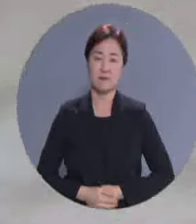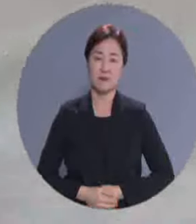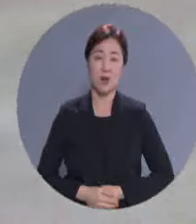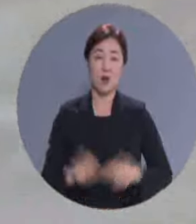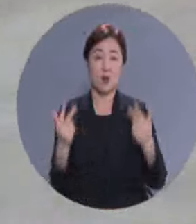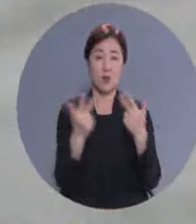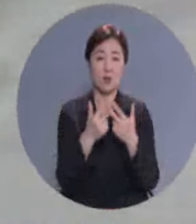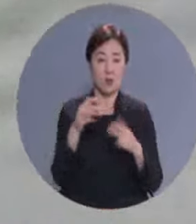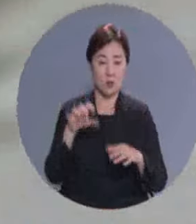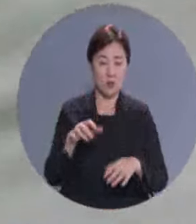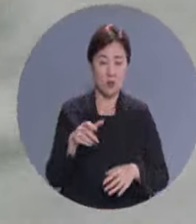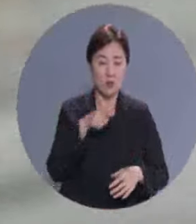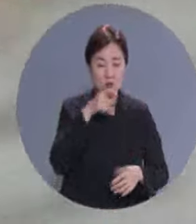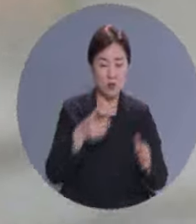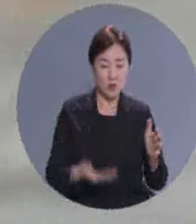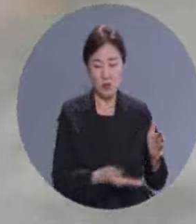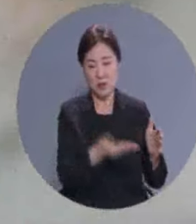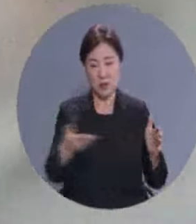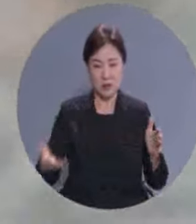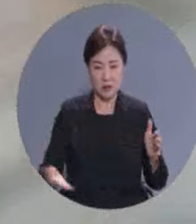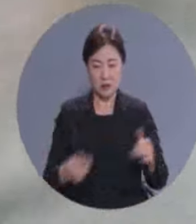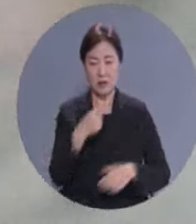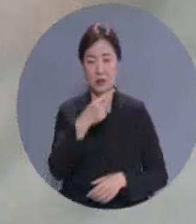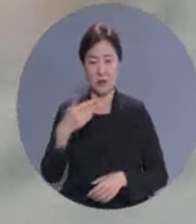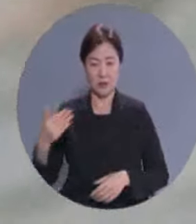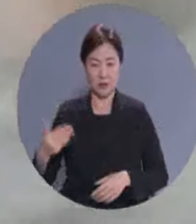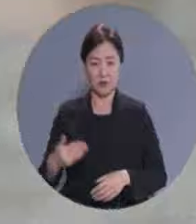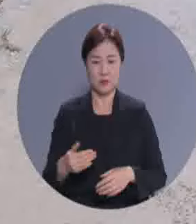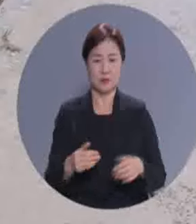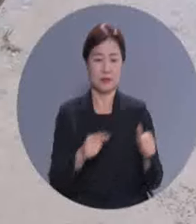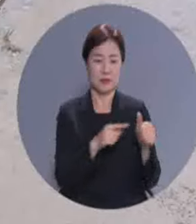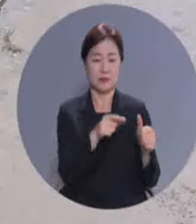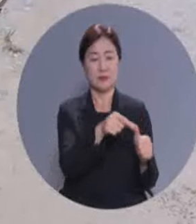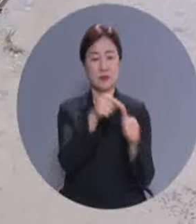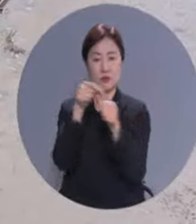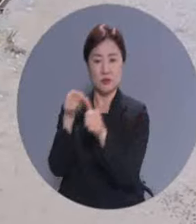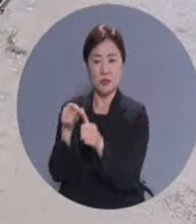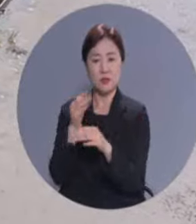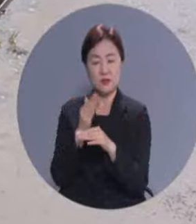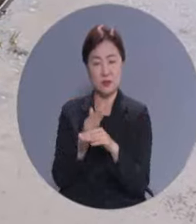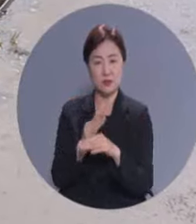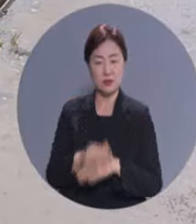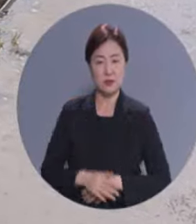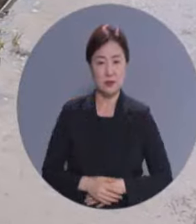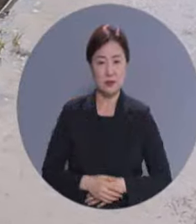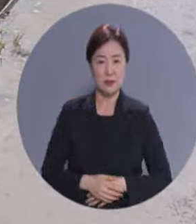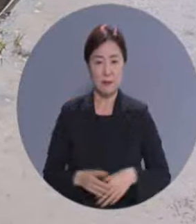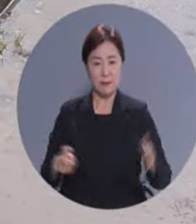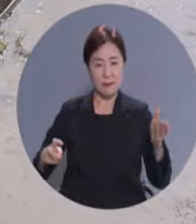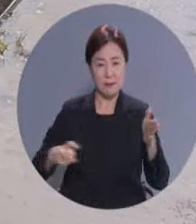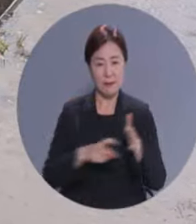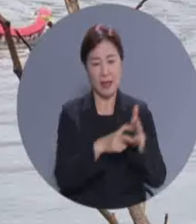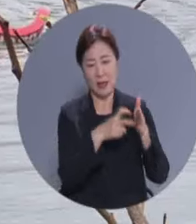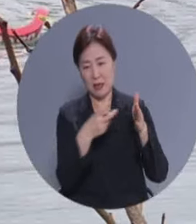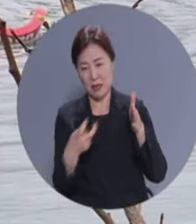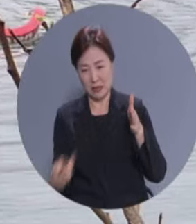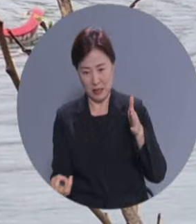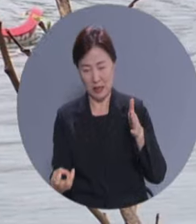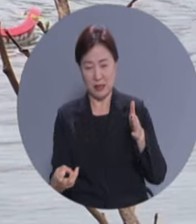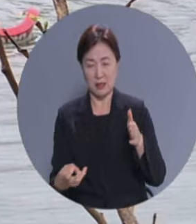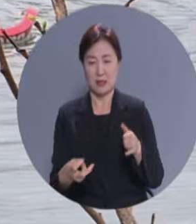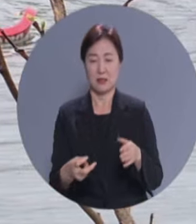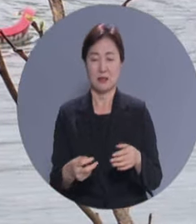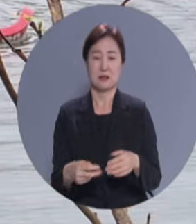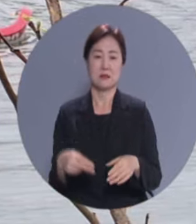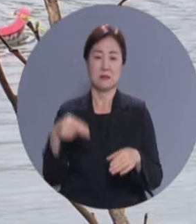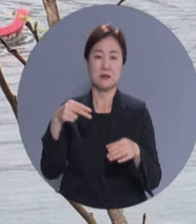곡성의 한 저수지에서 소방대원들이 물에 빠진 사람을 구조하고 있습니다. 가드레일을 들이받고 저수지로 추락한 화물차에